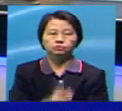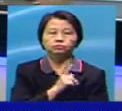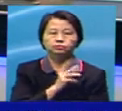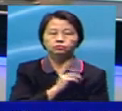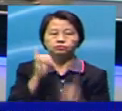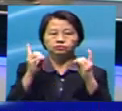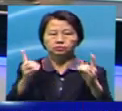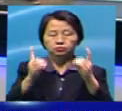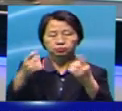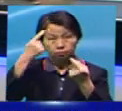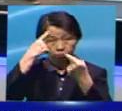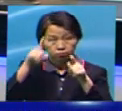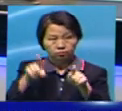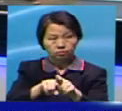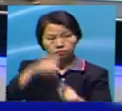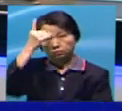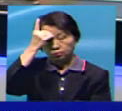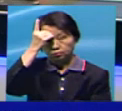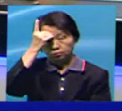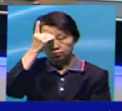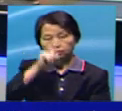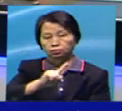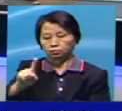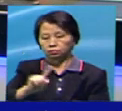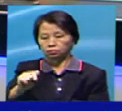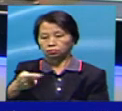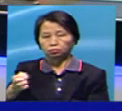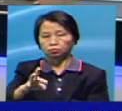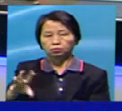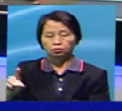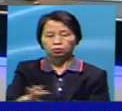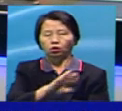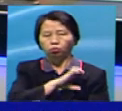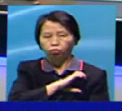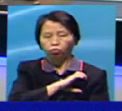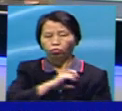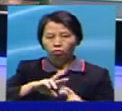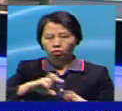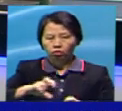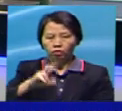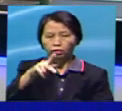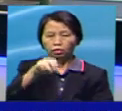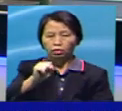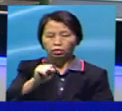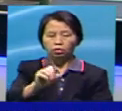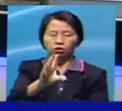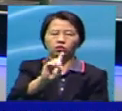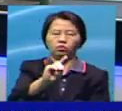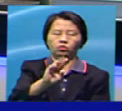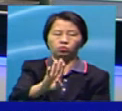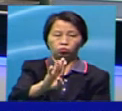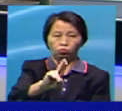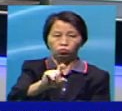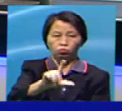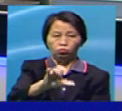Kementerian Pendidikan setuju dengan saranan Datuk Seri Dr. Ahmad Zahid Hamidi agar polis mengendalikan kes buli yang kian menjadi-jadi berbanding